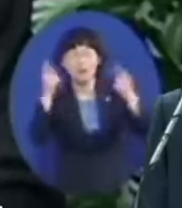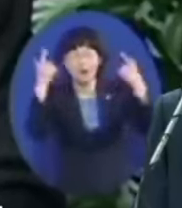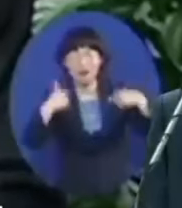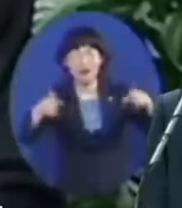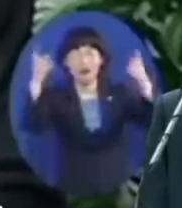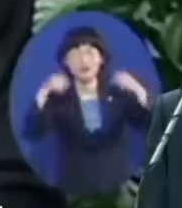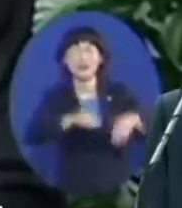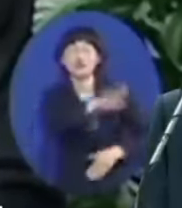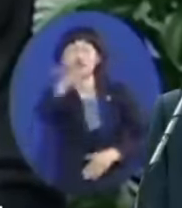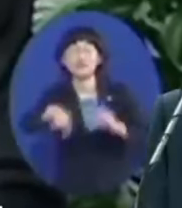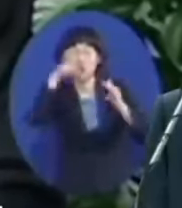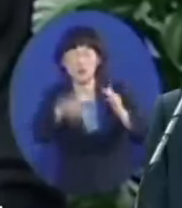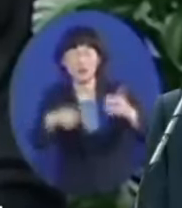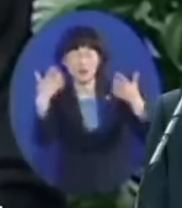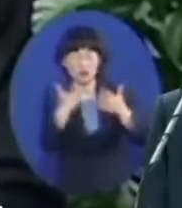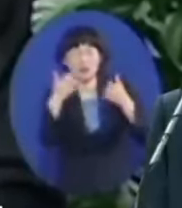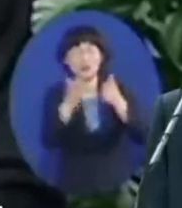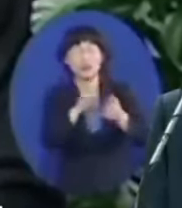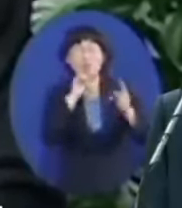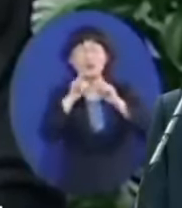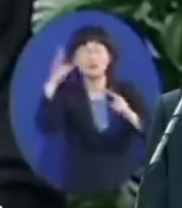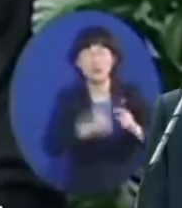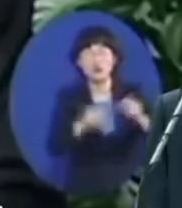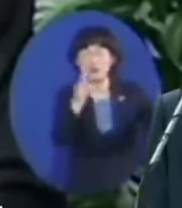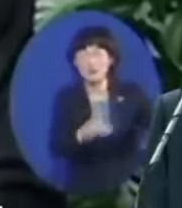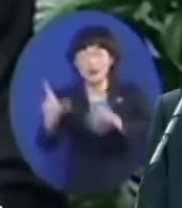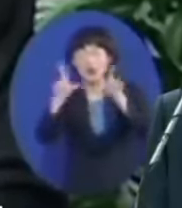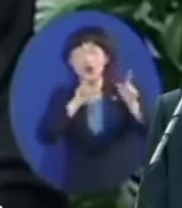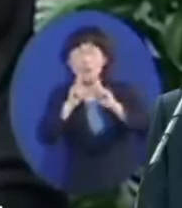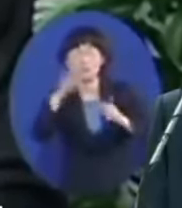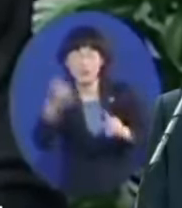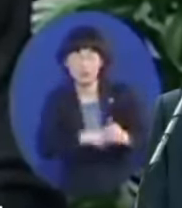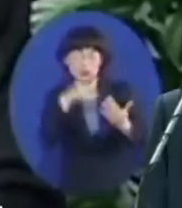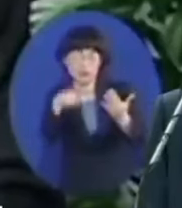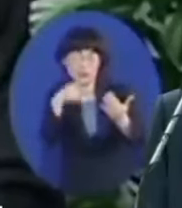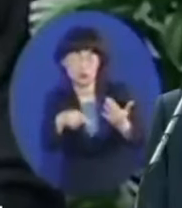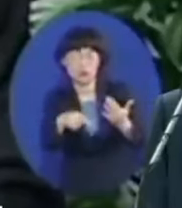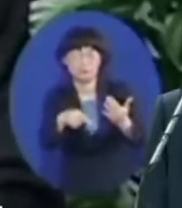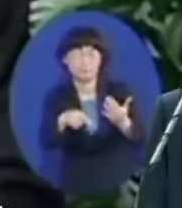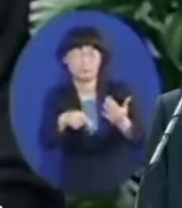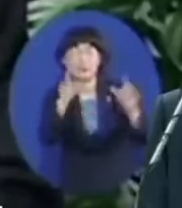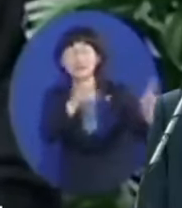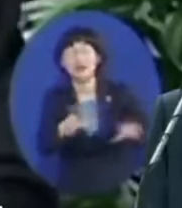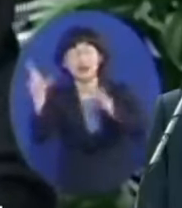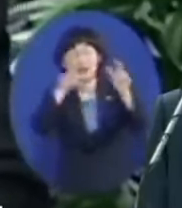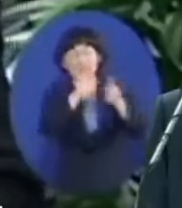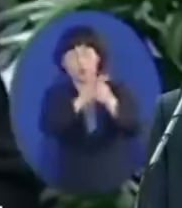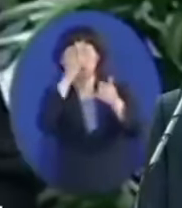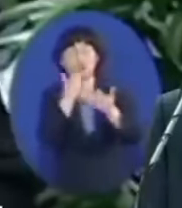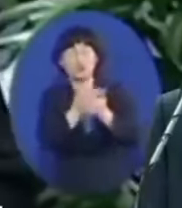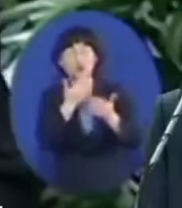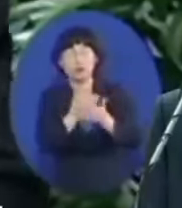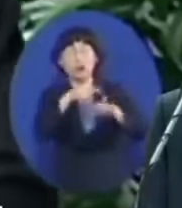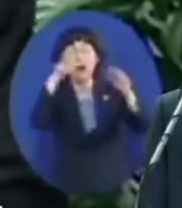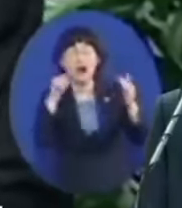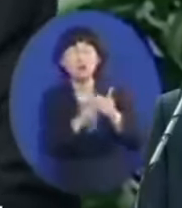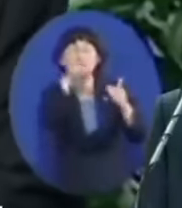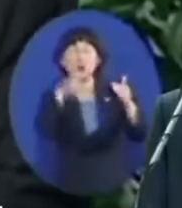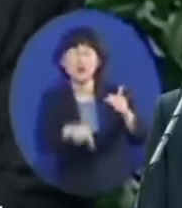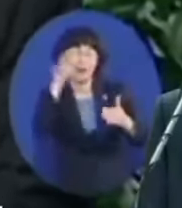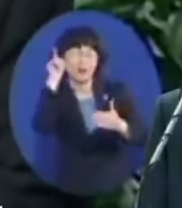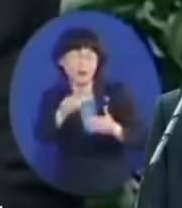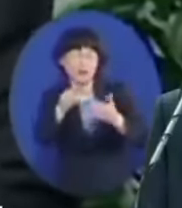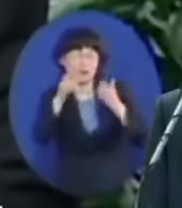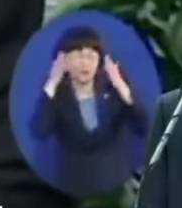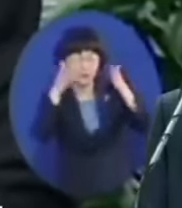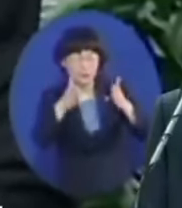우리 속에 충만하여 말씀으로 살고 말씀으로 가르치고 교훈하며 살게 도와주시옵시고, 마음속에 내일을 향한